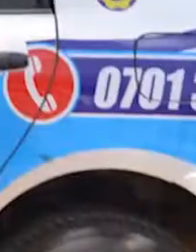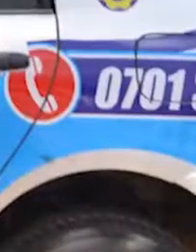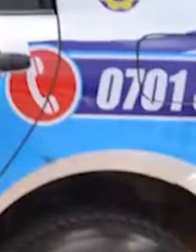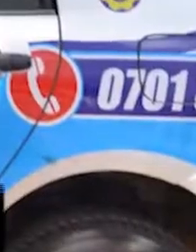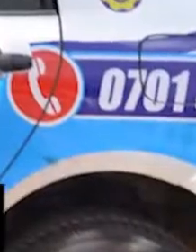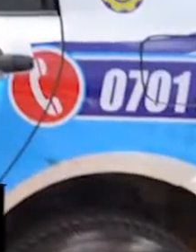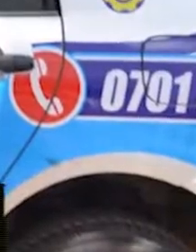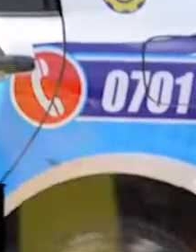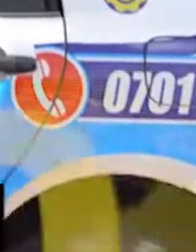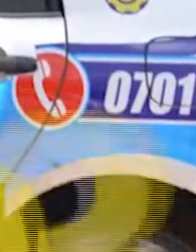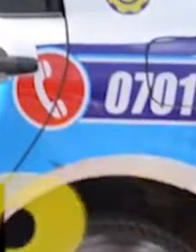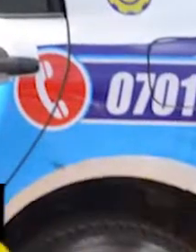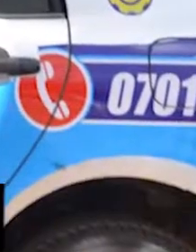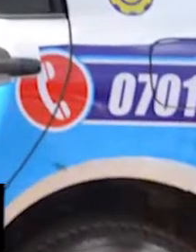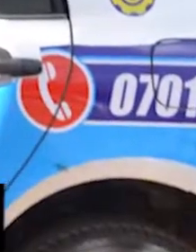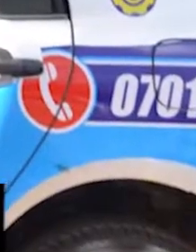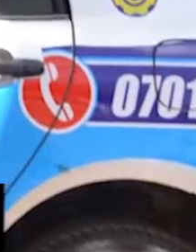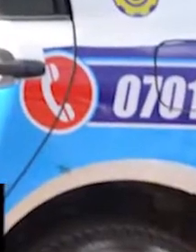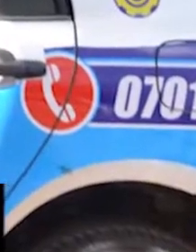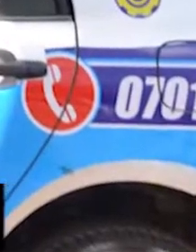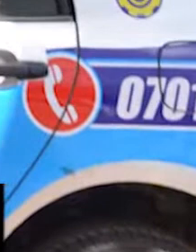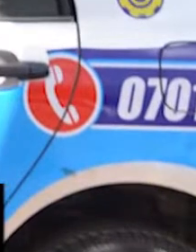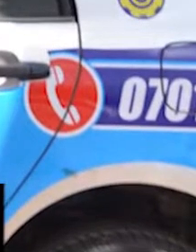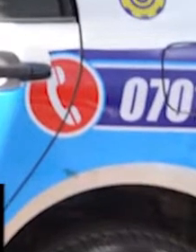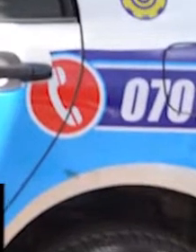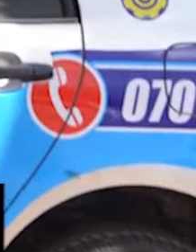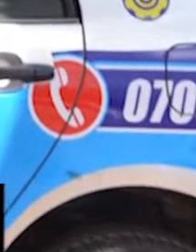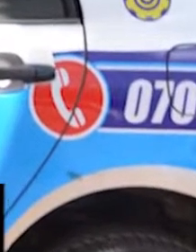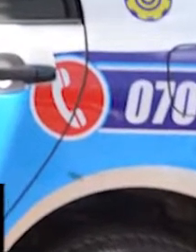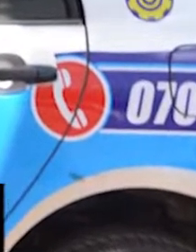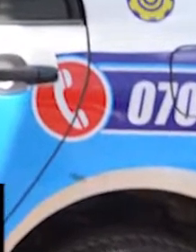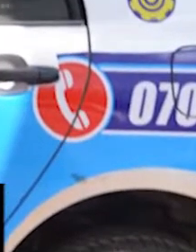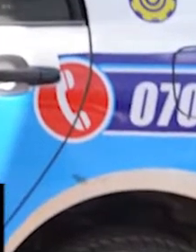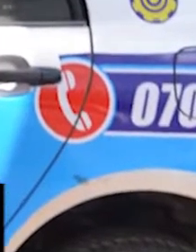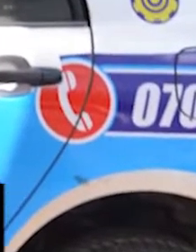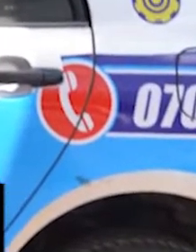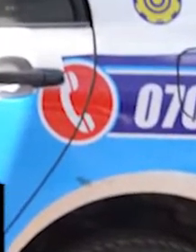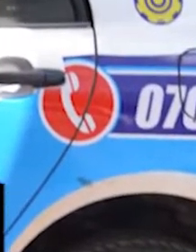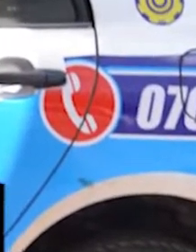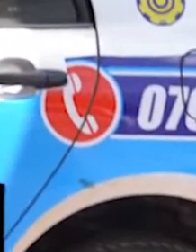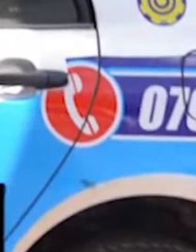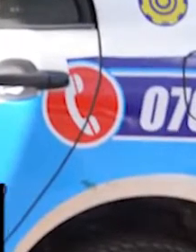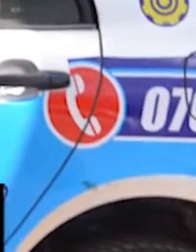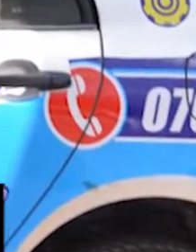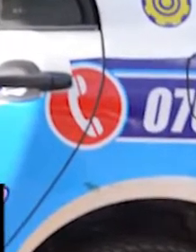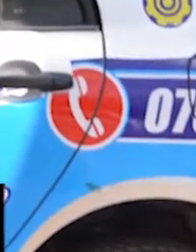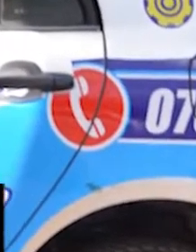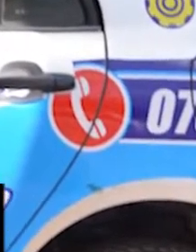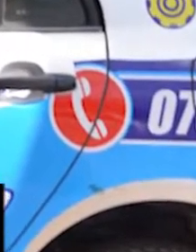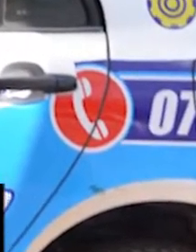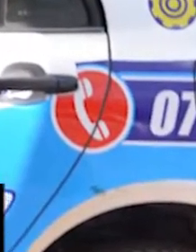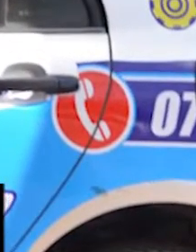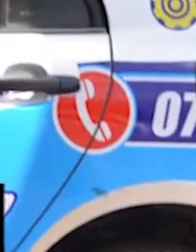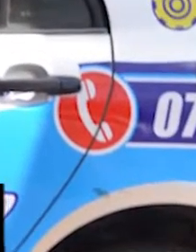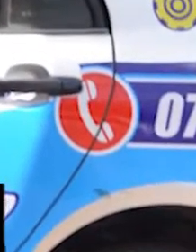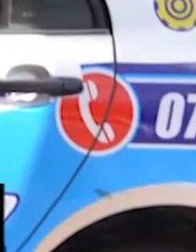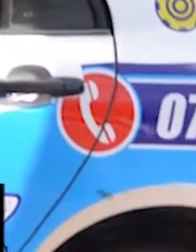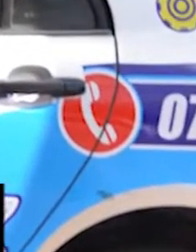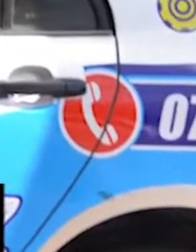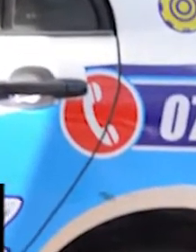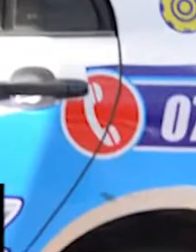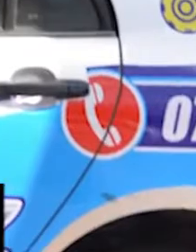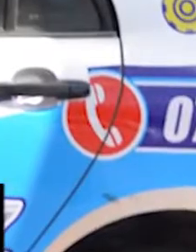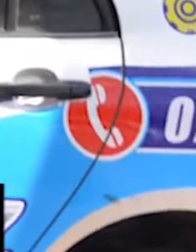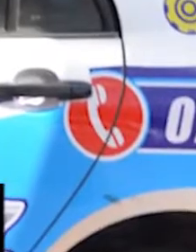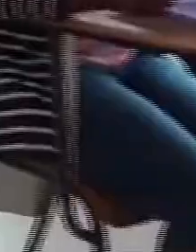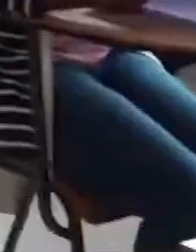Baada ya kukatiza huduma zetu kwa muda kutokana na janga la COVID-19, sasa chuo cha Jewel Institute of